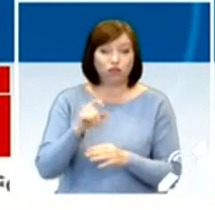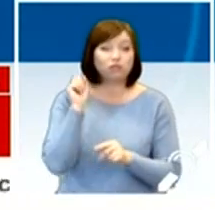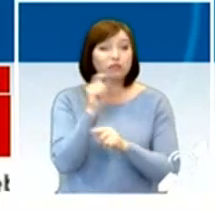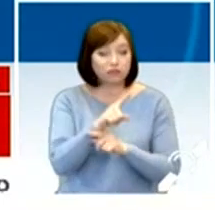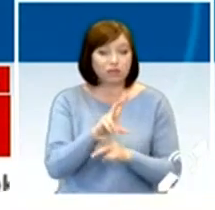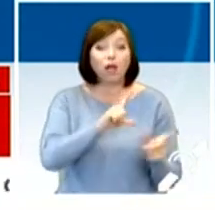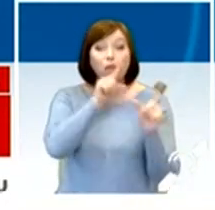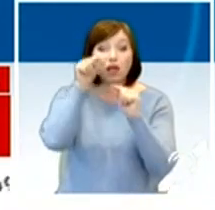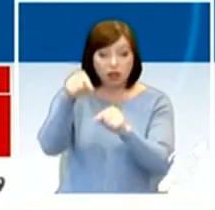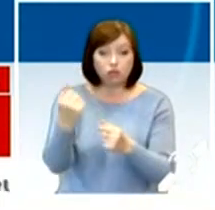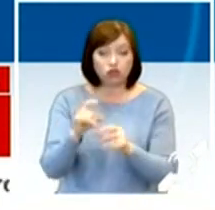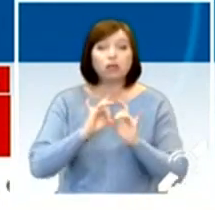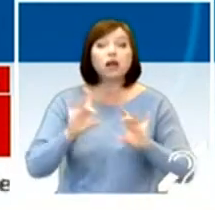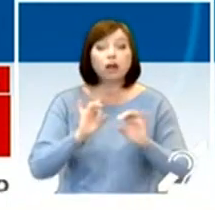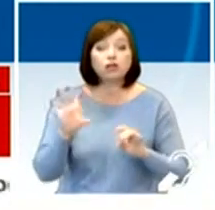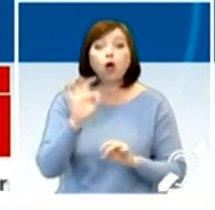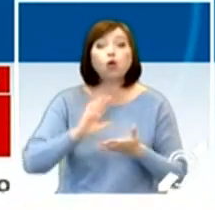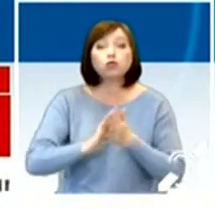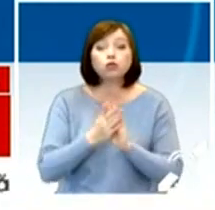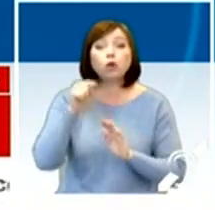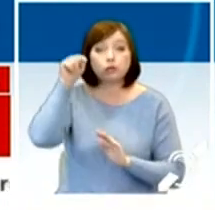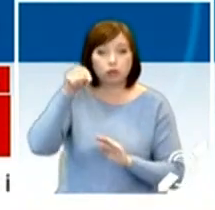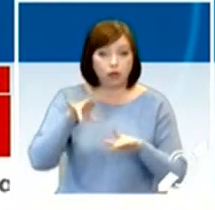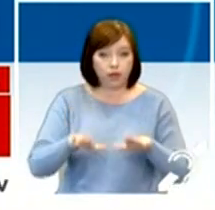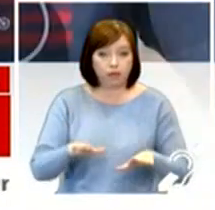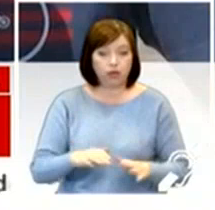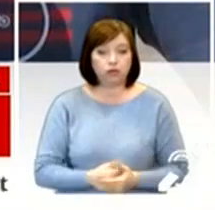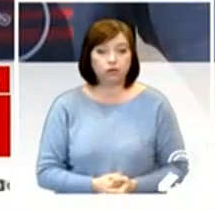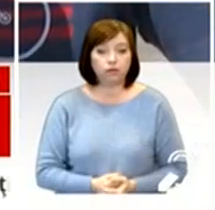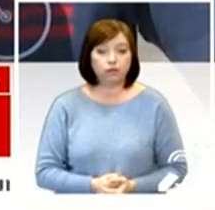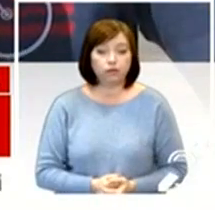de Limpeteșor ne aduce detalii despre situația de acolo.